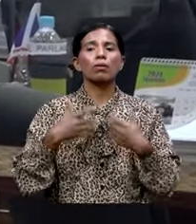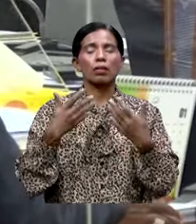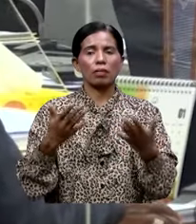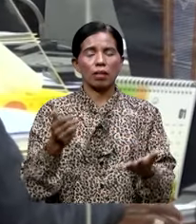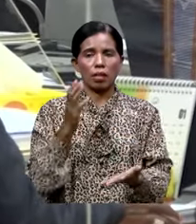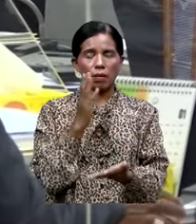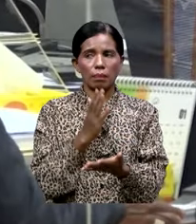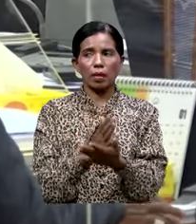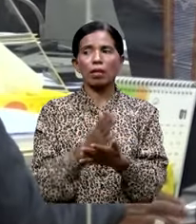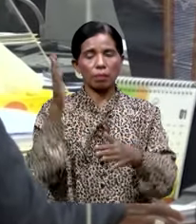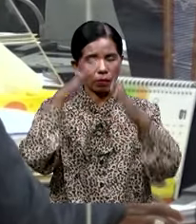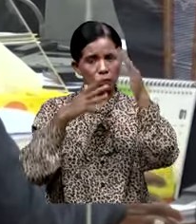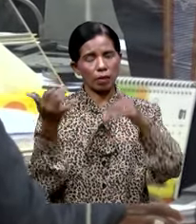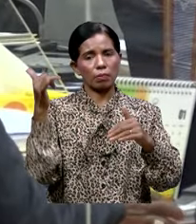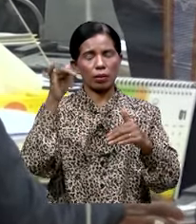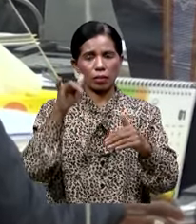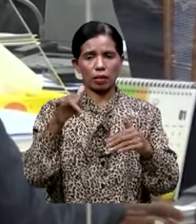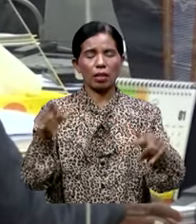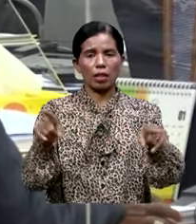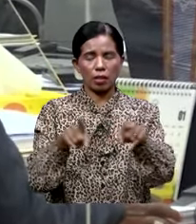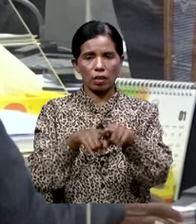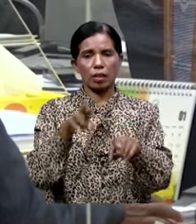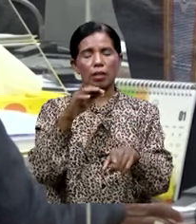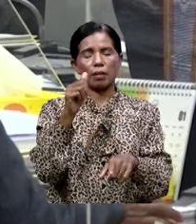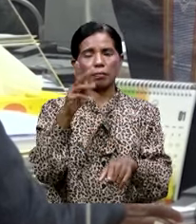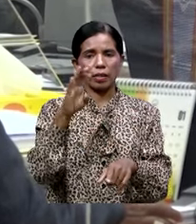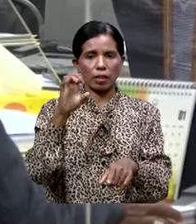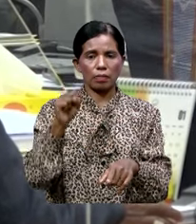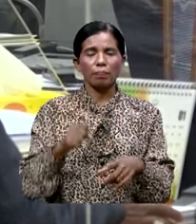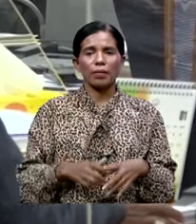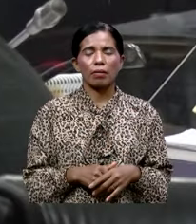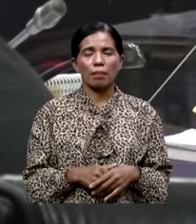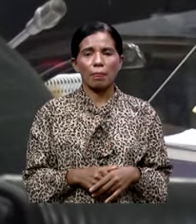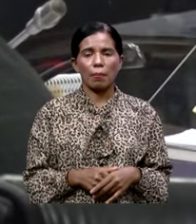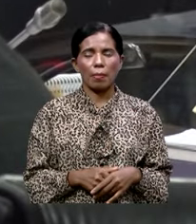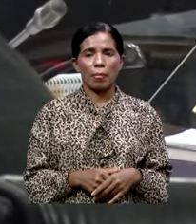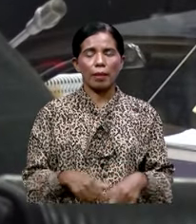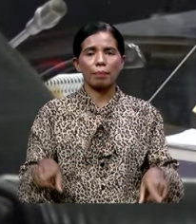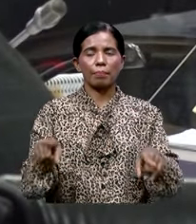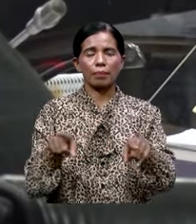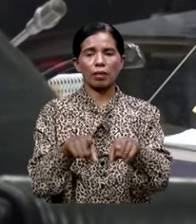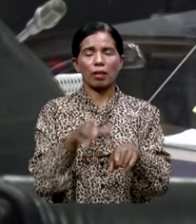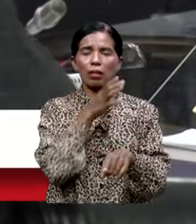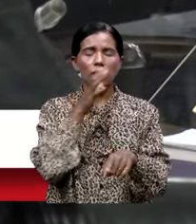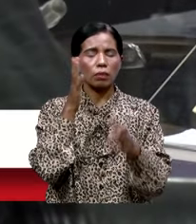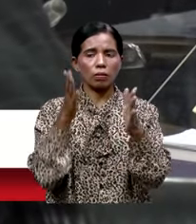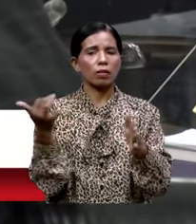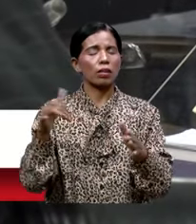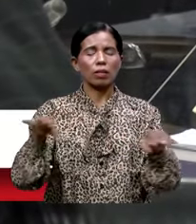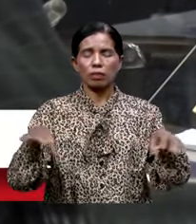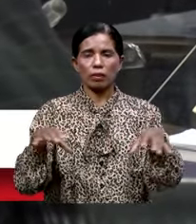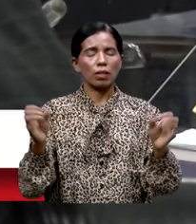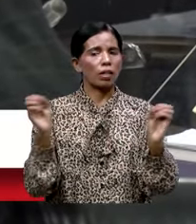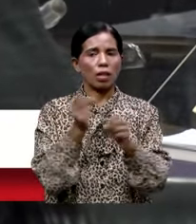atende problema sira ho kazu hanesan rabies. Iha memang so agrikultur ne bana pekuara ne bana hasan ninia servisu la halo. Mesak doutor